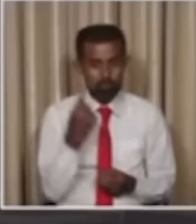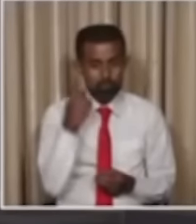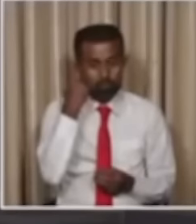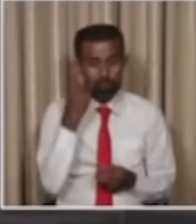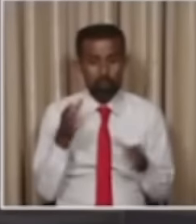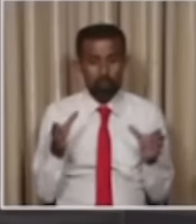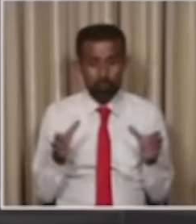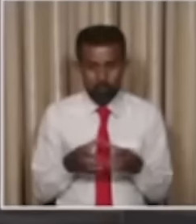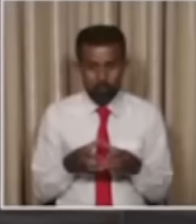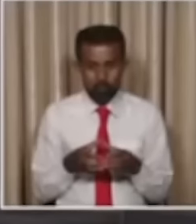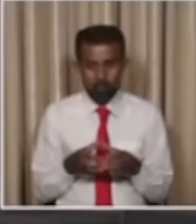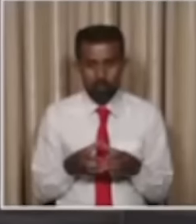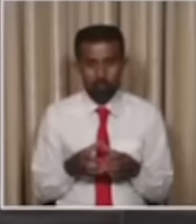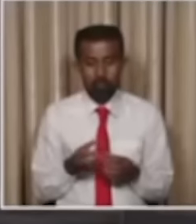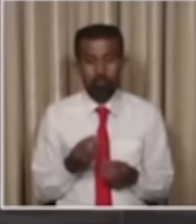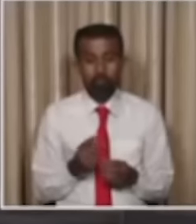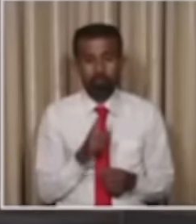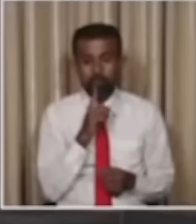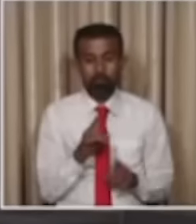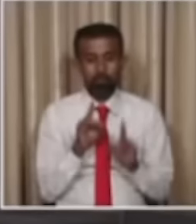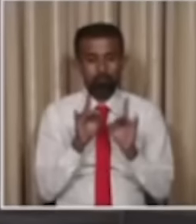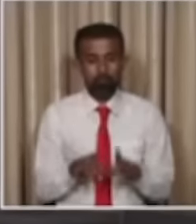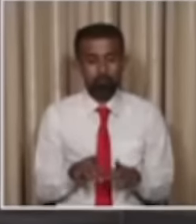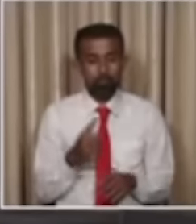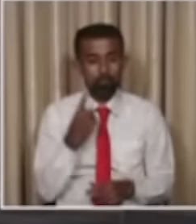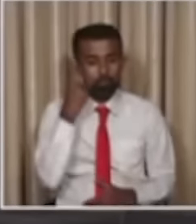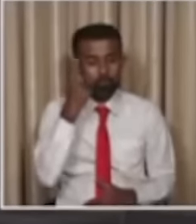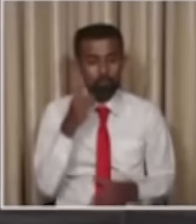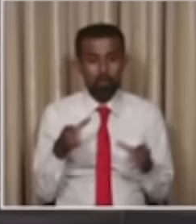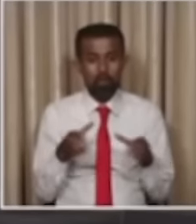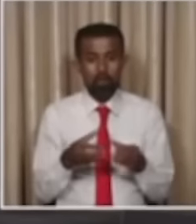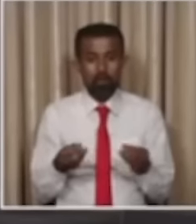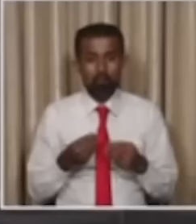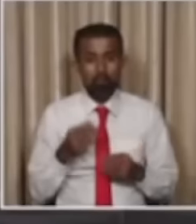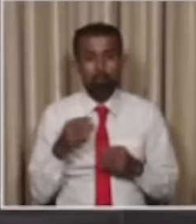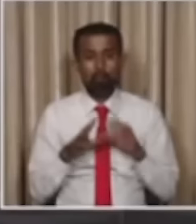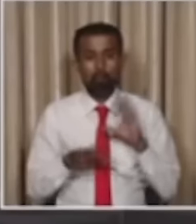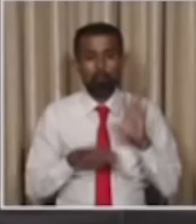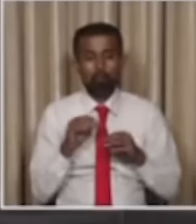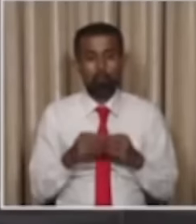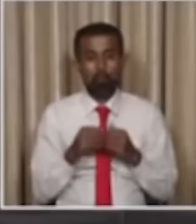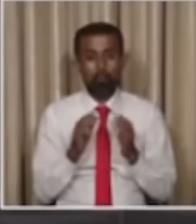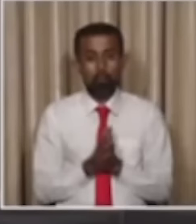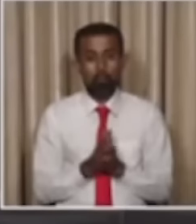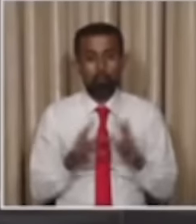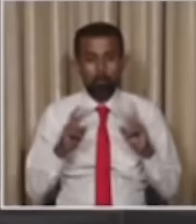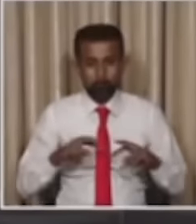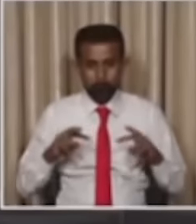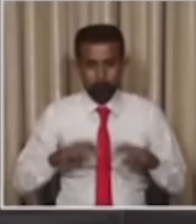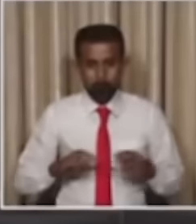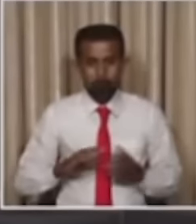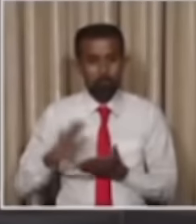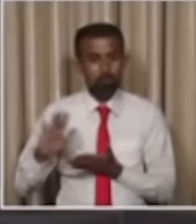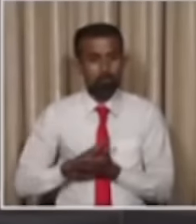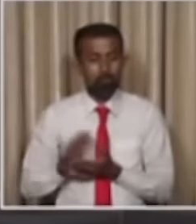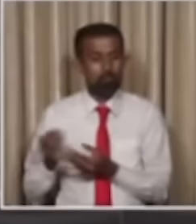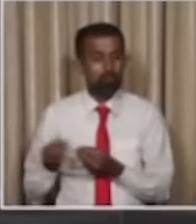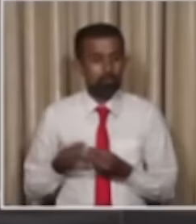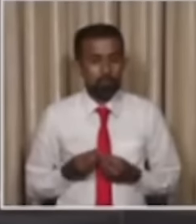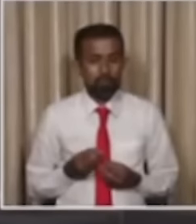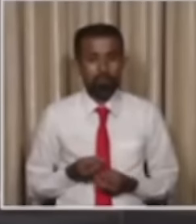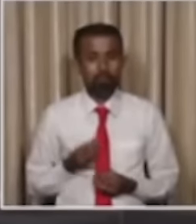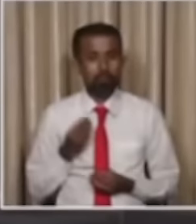බුද්ධිංශවලට ලබා දී ඇති නියෝගය අනුව එම බුද්ධිංශවලට ලැබෙන සියලු තොරතුරු අදාළ විමර්ශනවලට සහාය ලබා දීම සඳහා